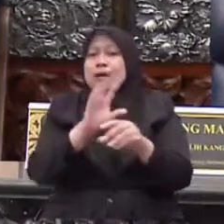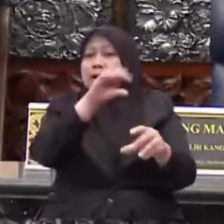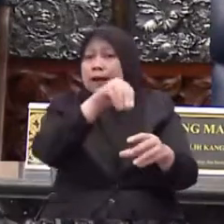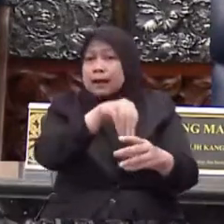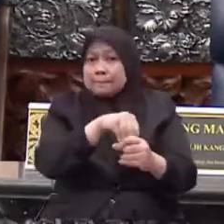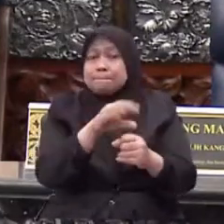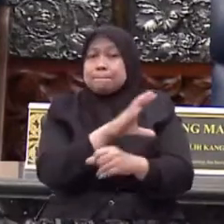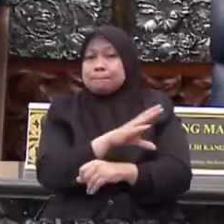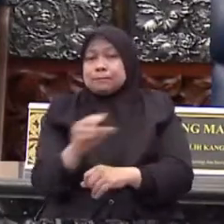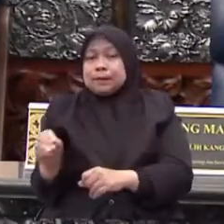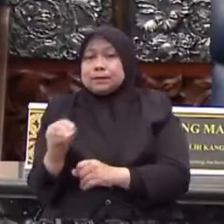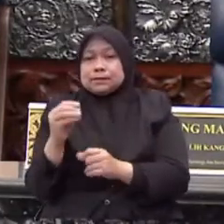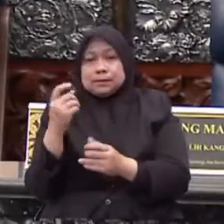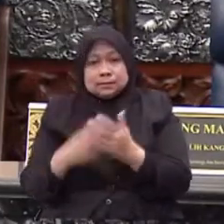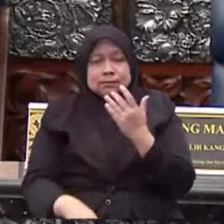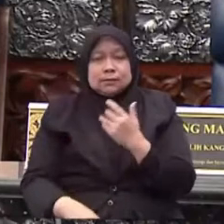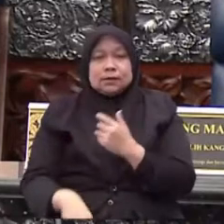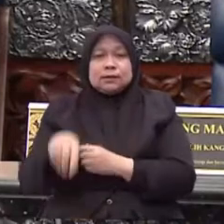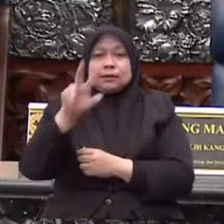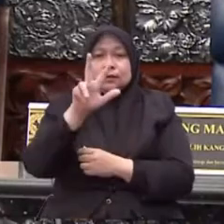dan mengekalkan